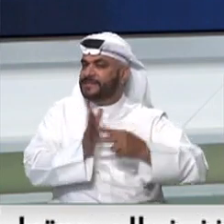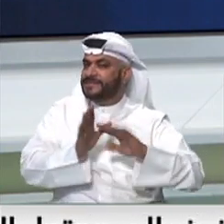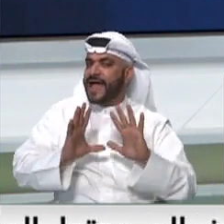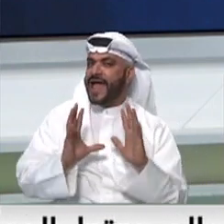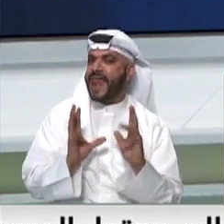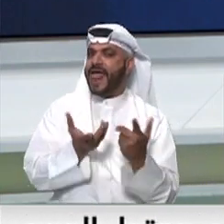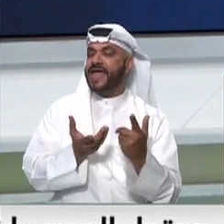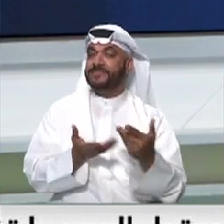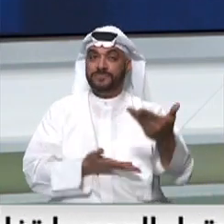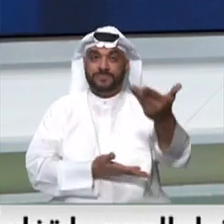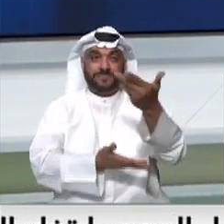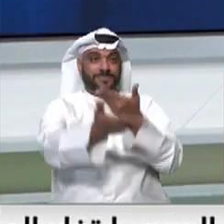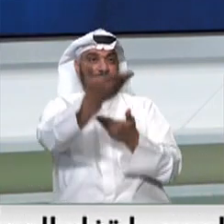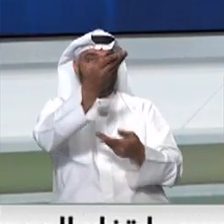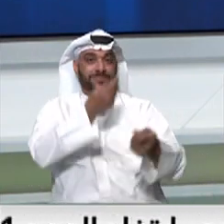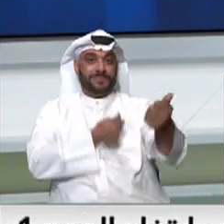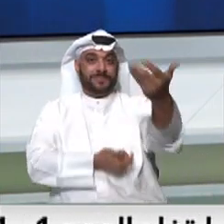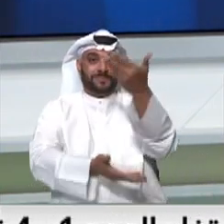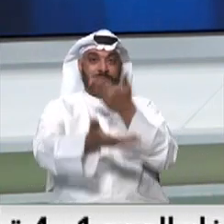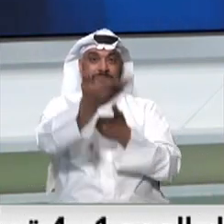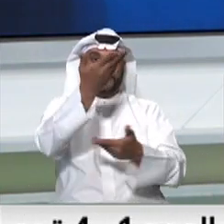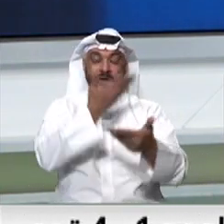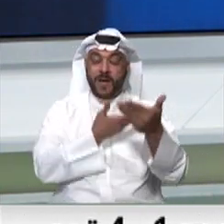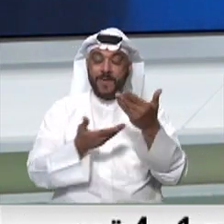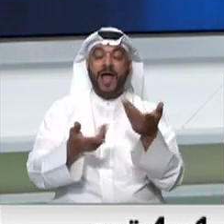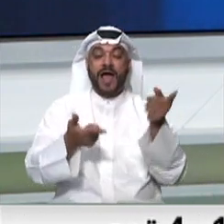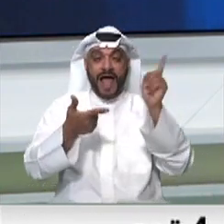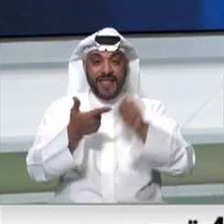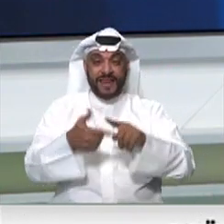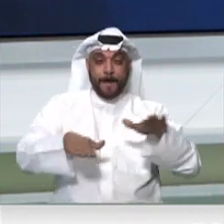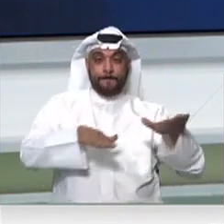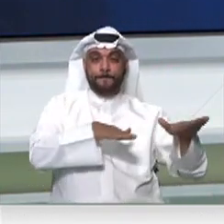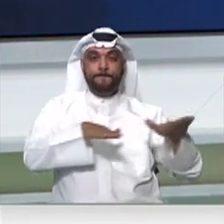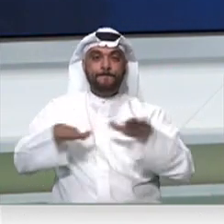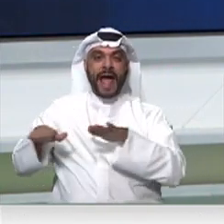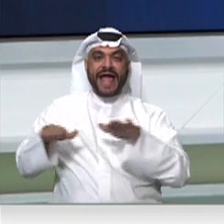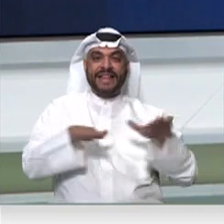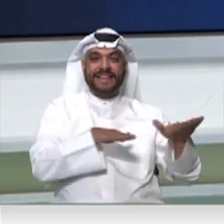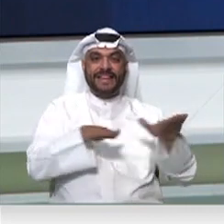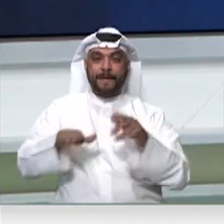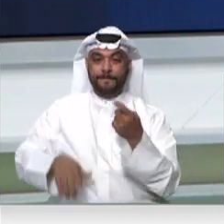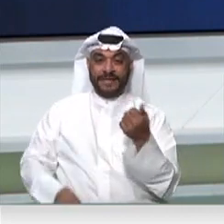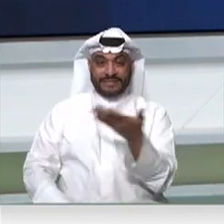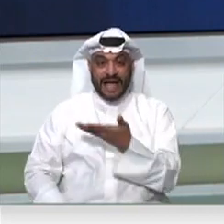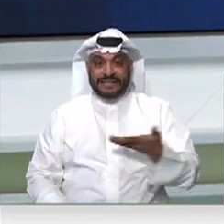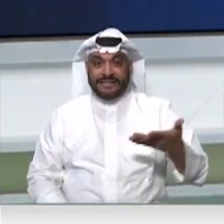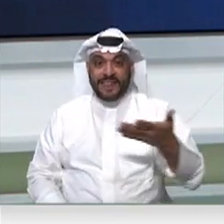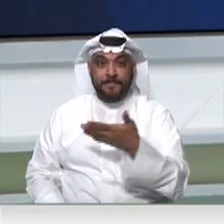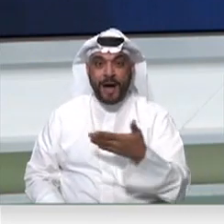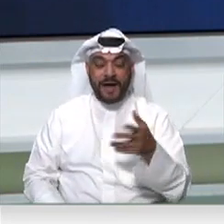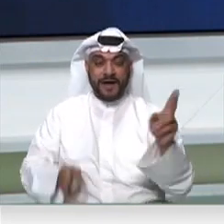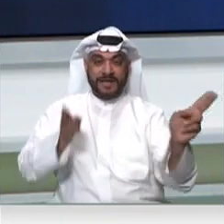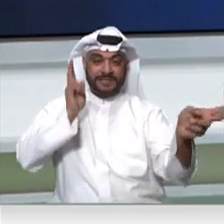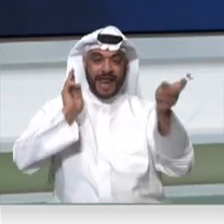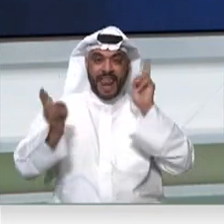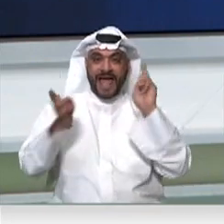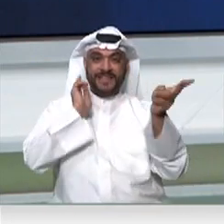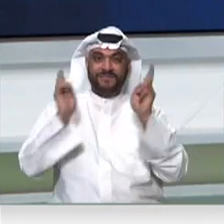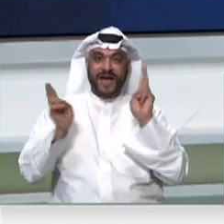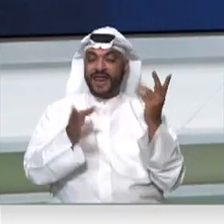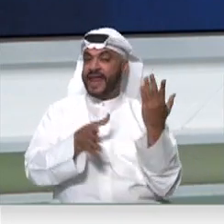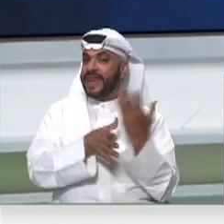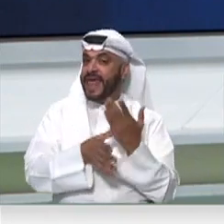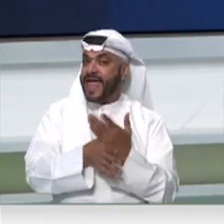ما سيعزز غدا مكتب الاستثمار الكويتي في لندن بإقامة احتفالية رمزية تظهر